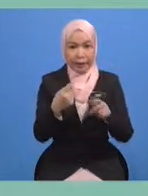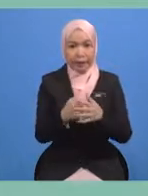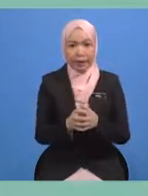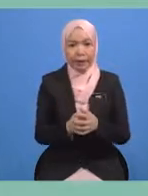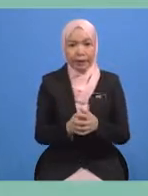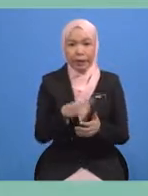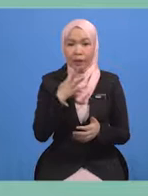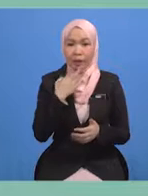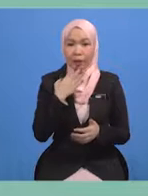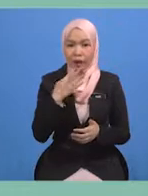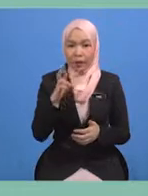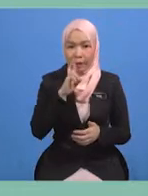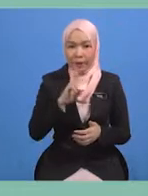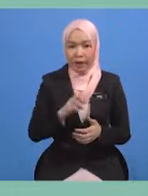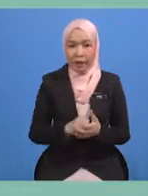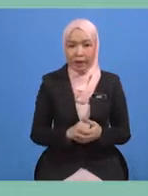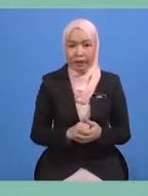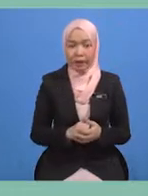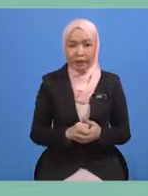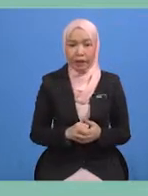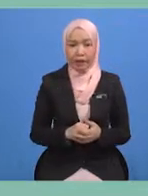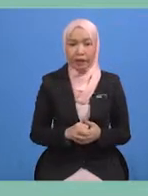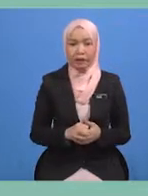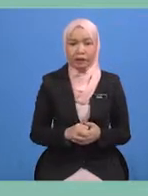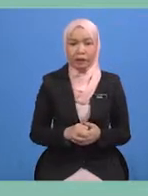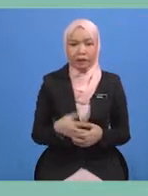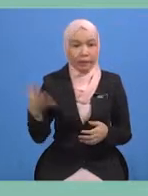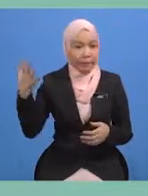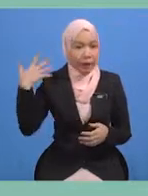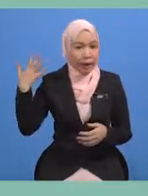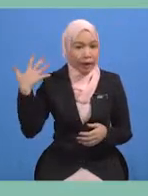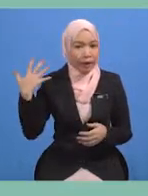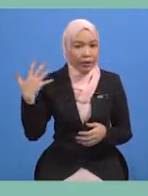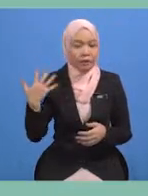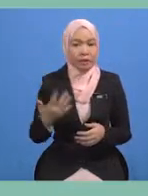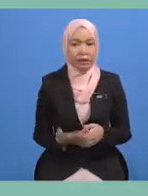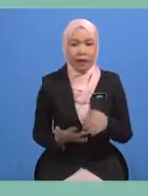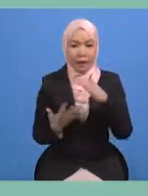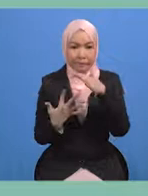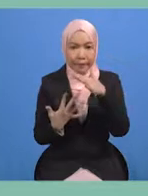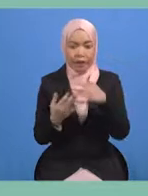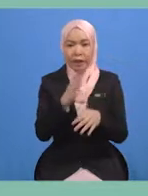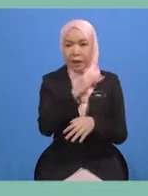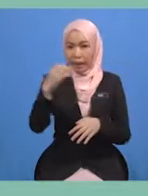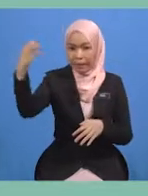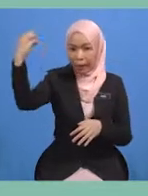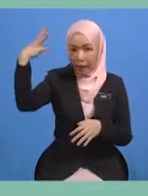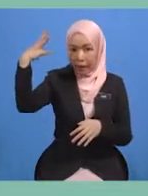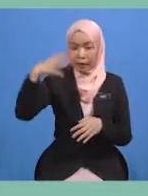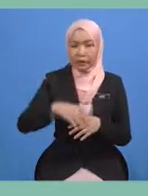inframerah, jasad panas, api dan matahari.